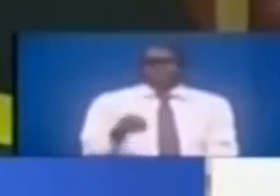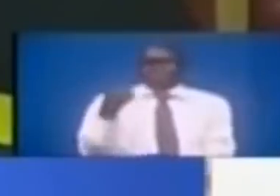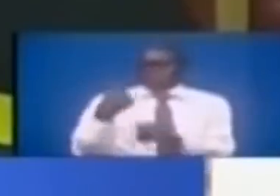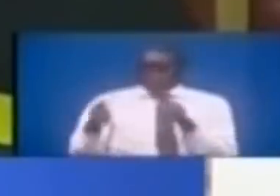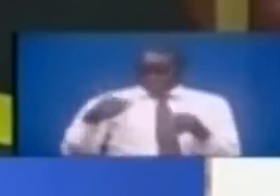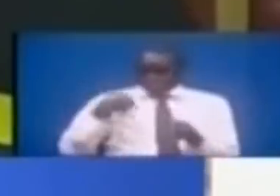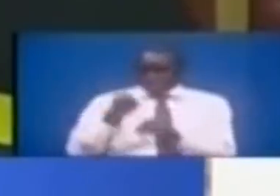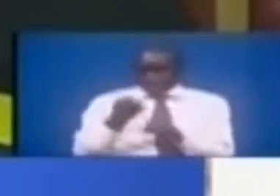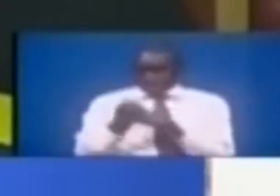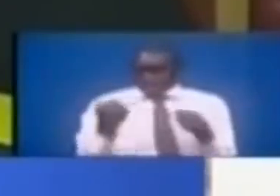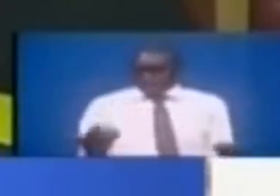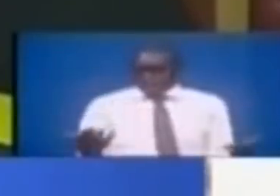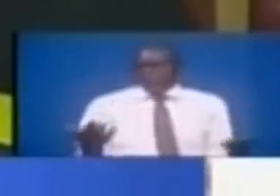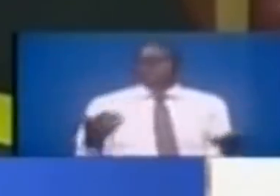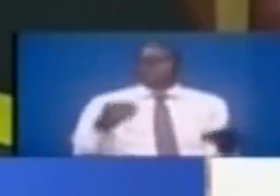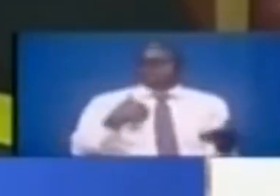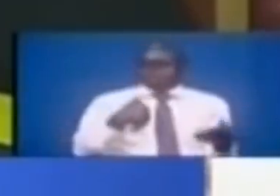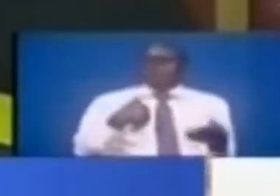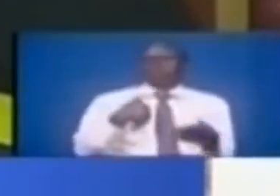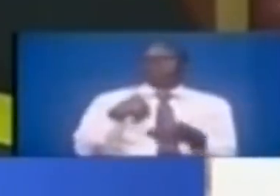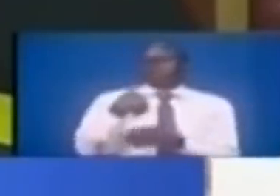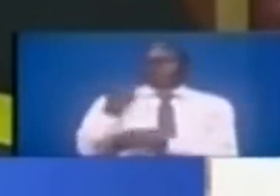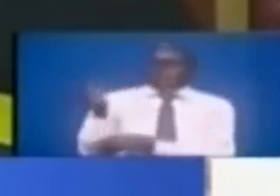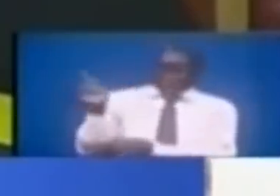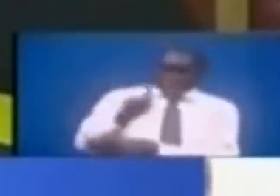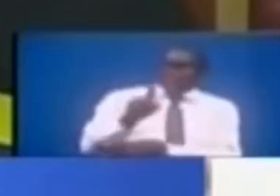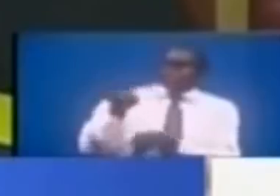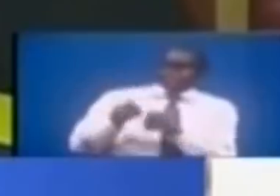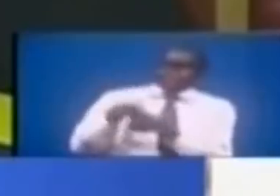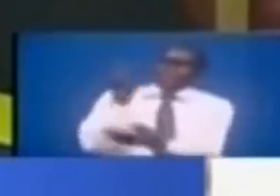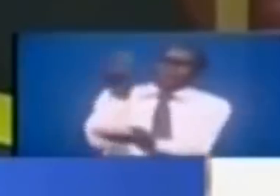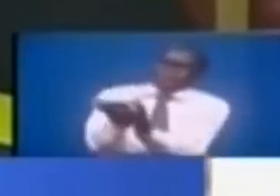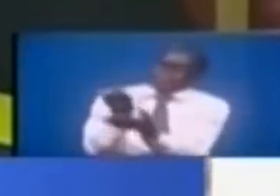lakini niliomba kuja.